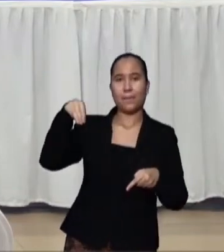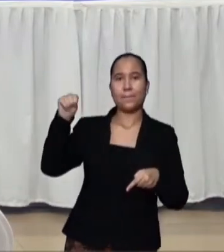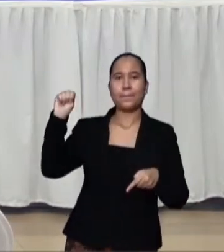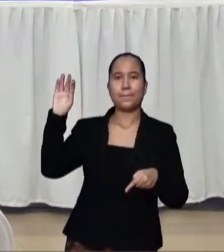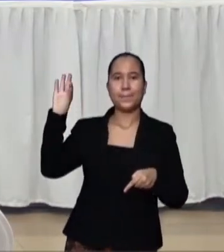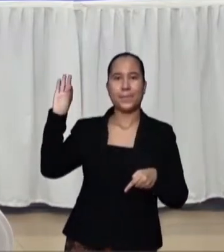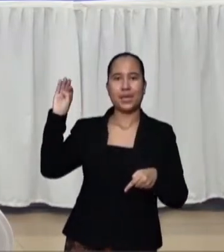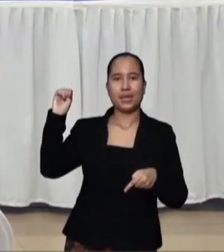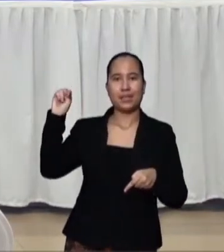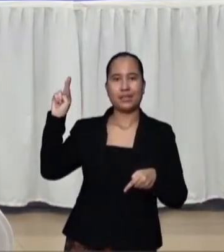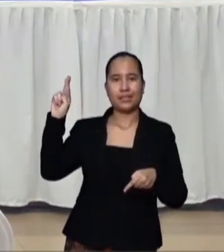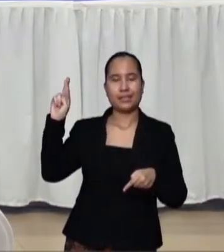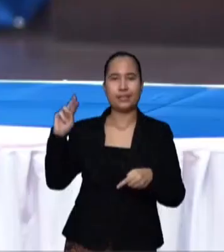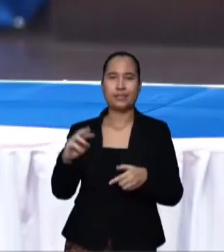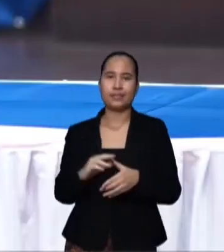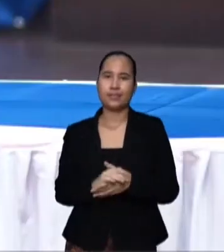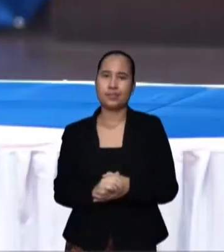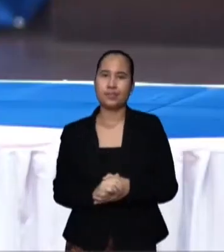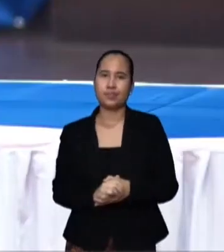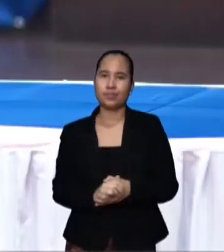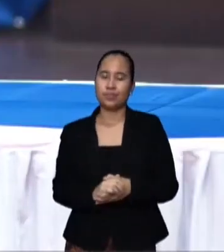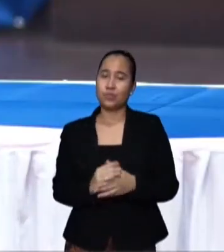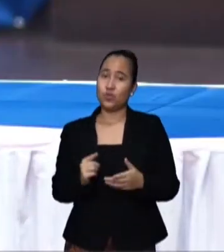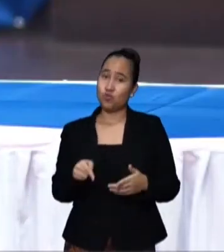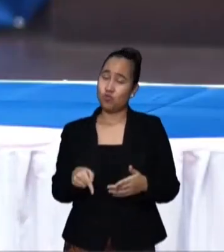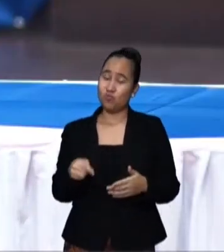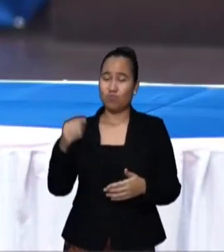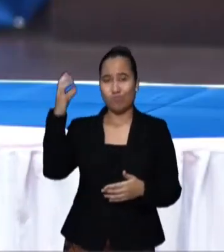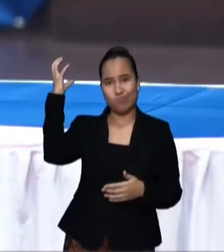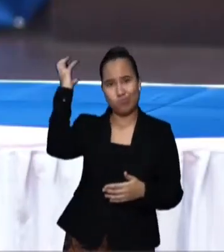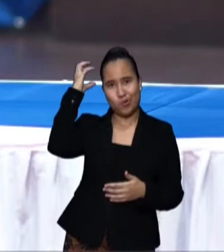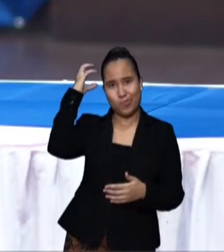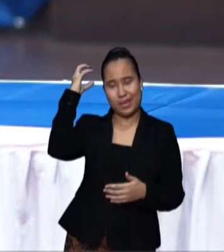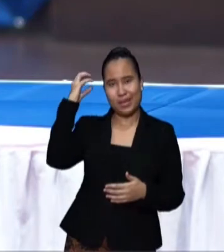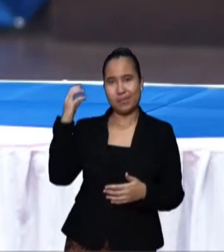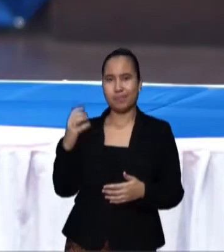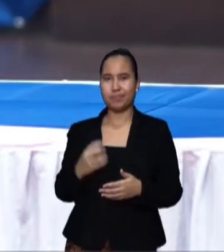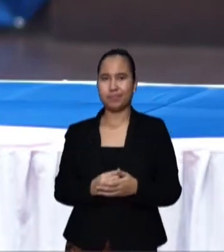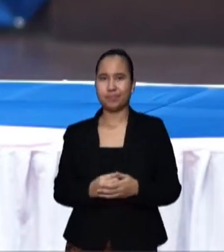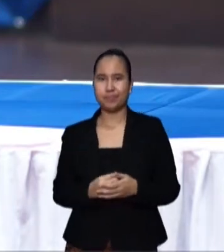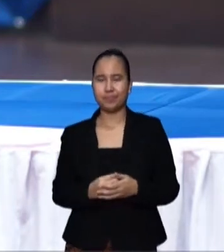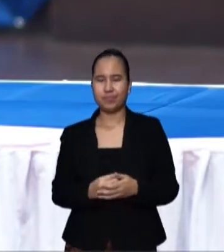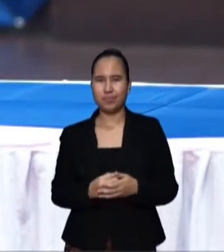het probleem van, als je dat doet, kunnen de kinderen niet elke dag naar school.